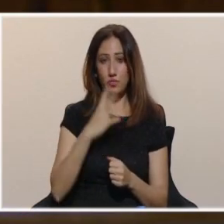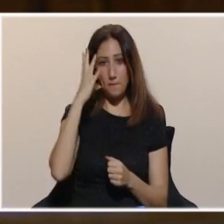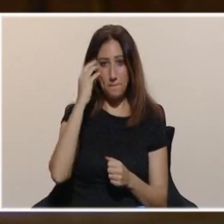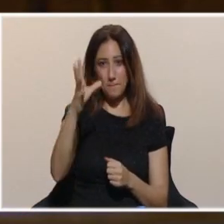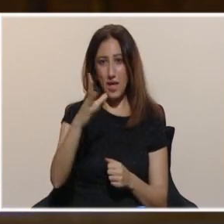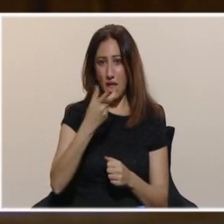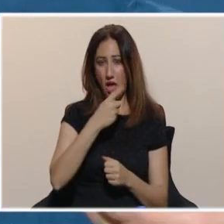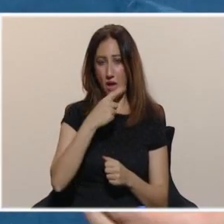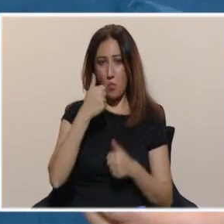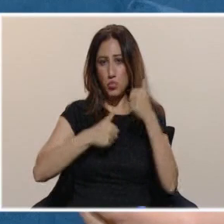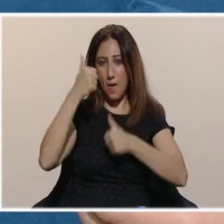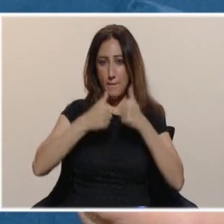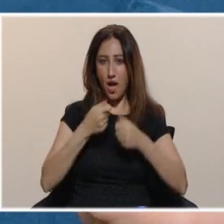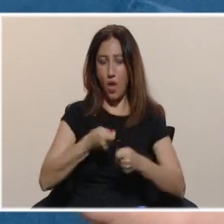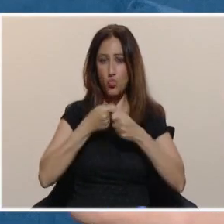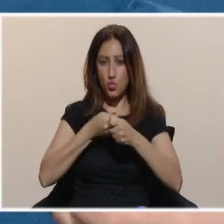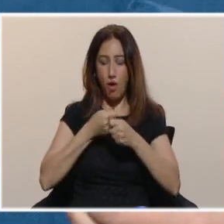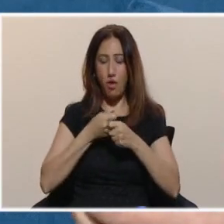بتاخديها في المسابقات. ايوه